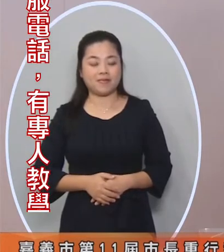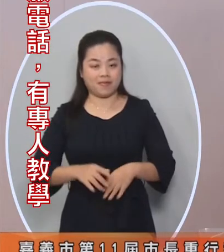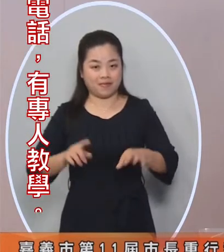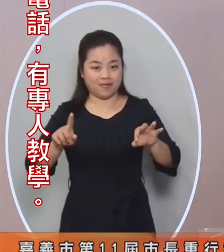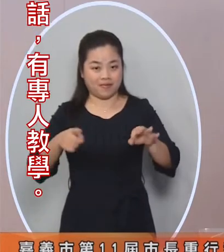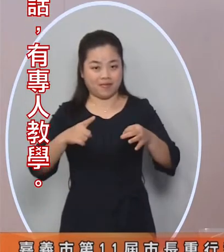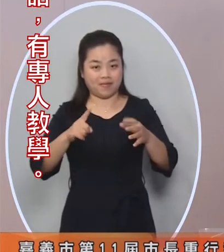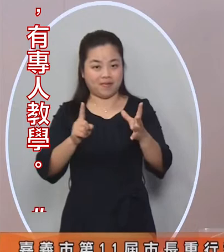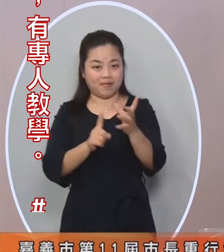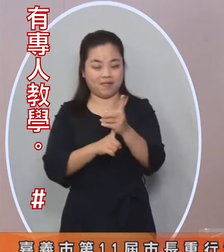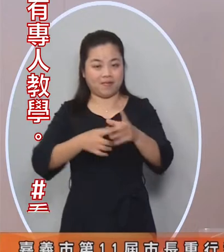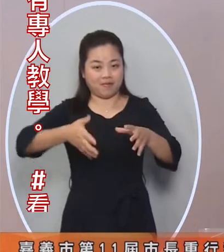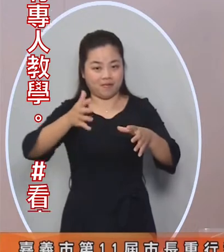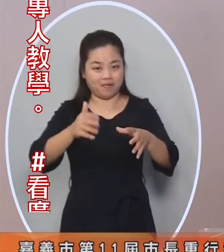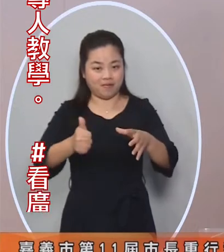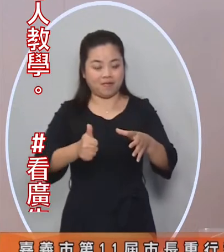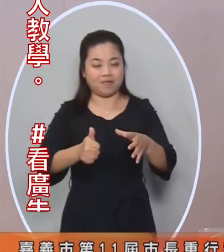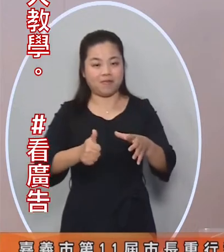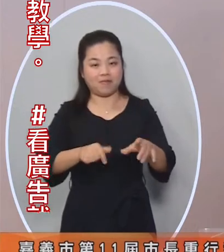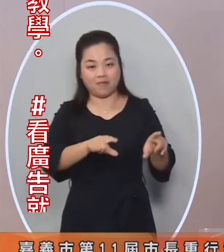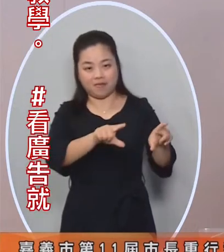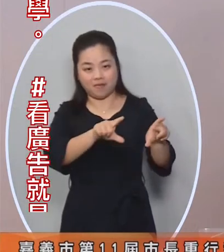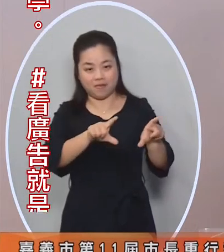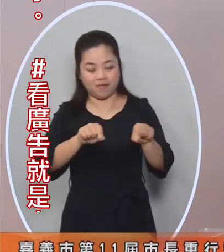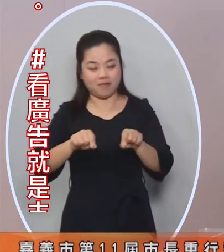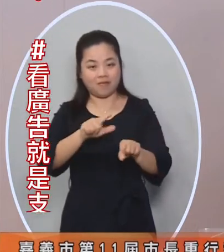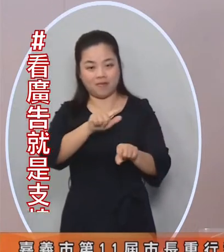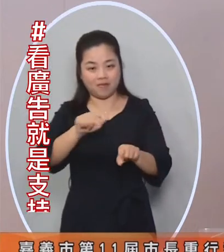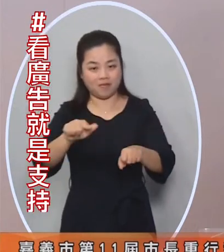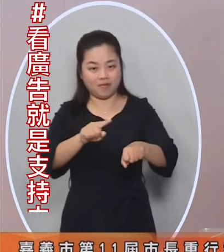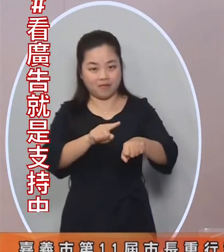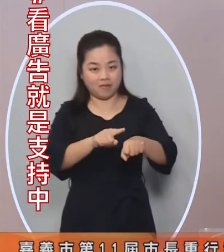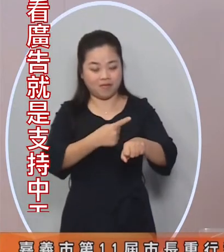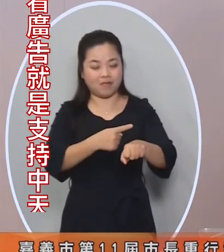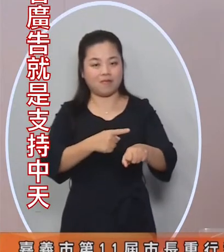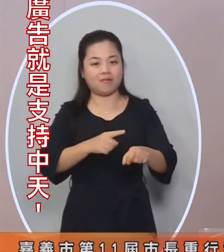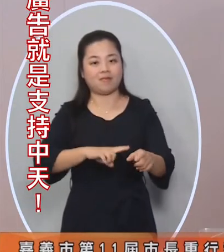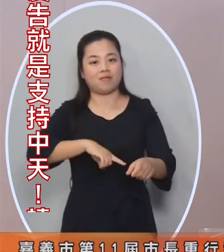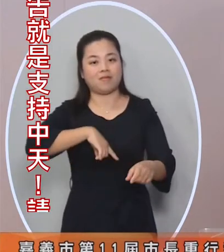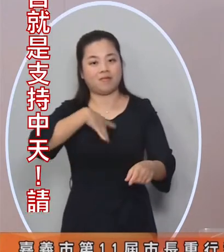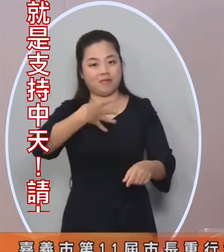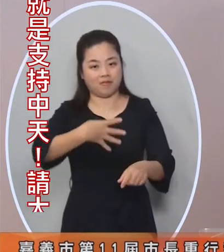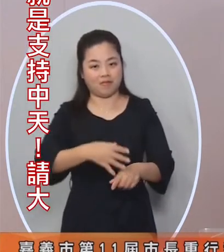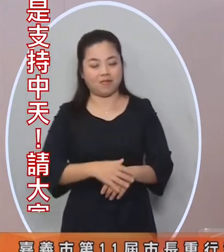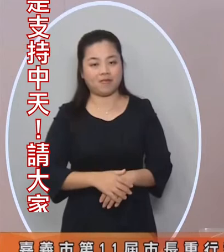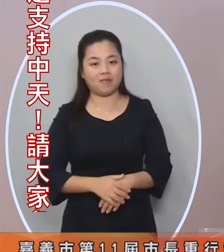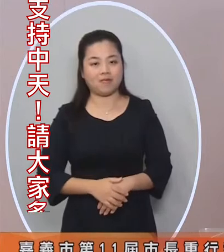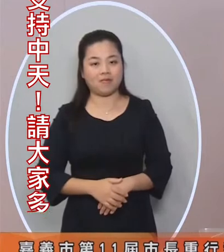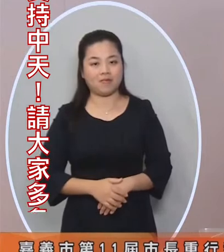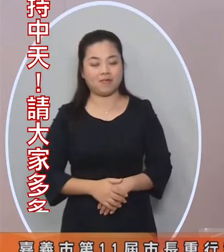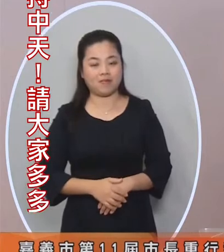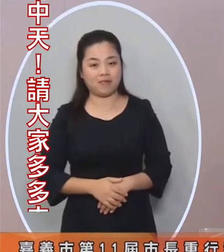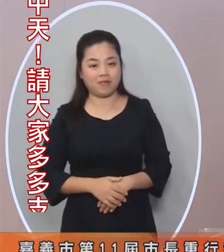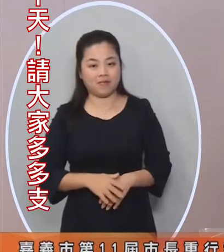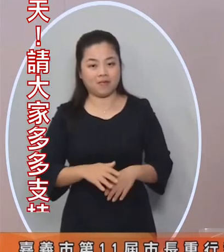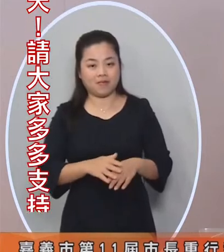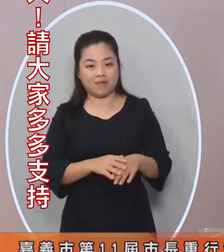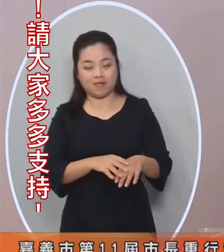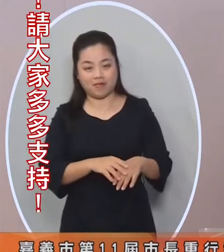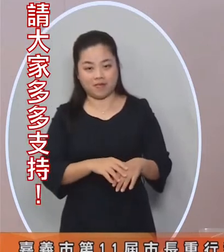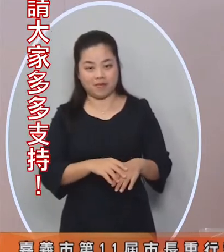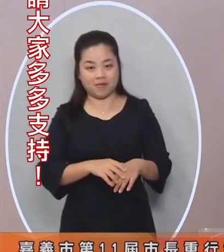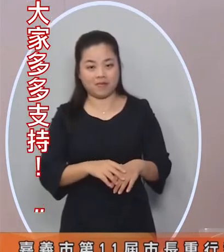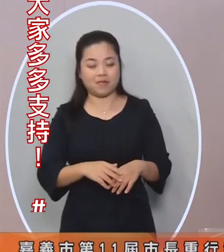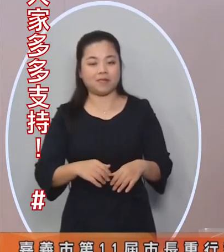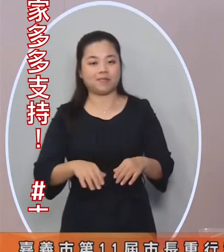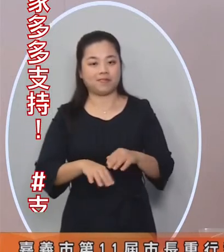财神总统遵循悟性，因任自然，率性而为，无